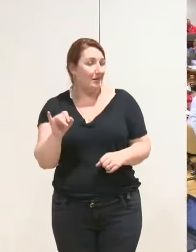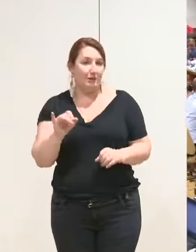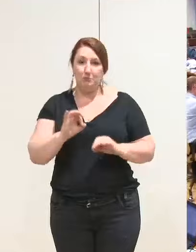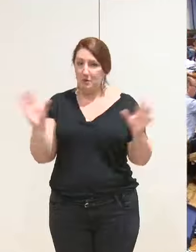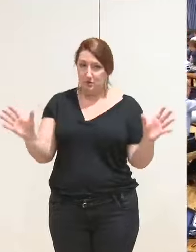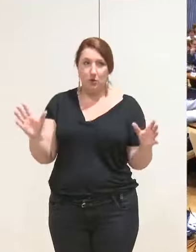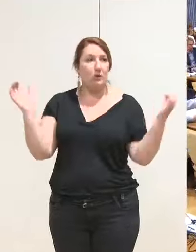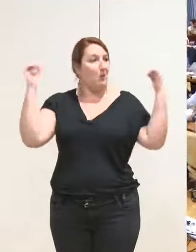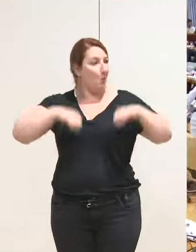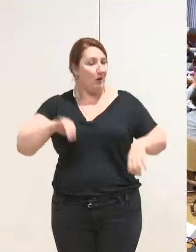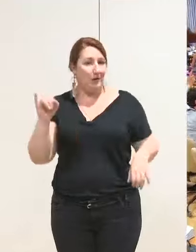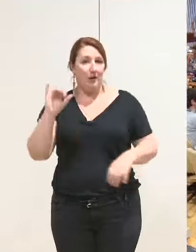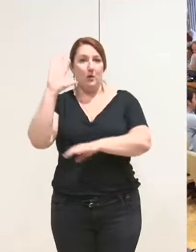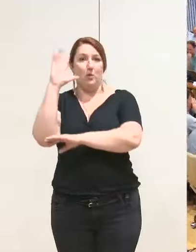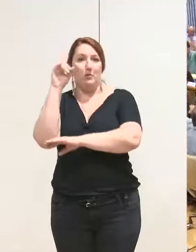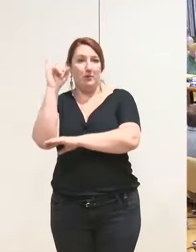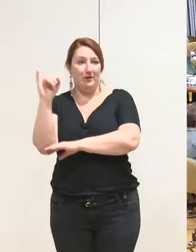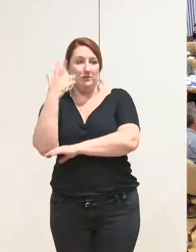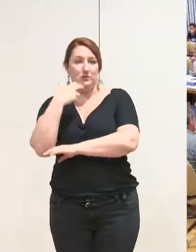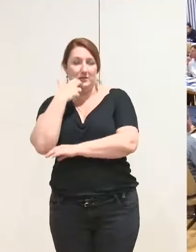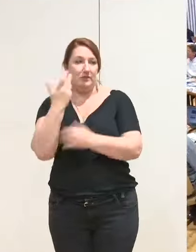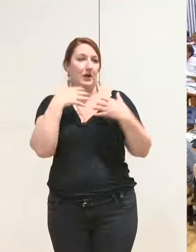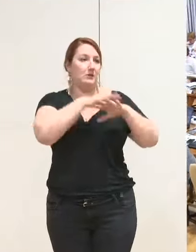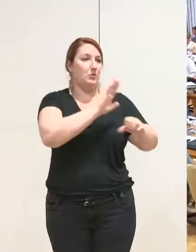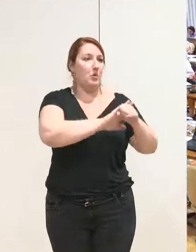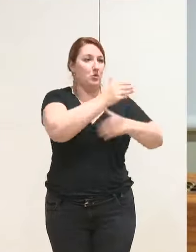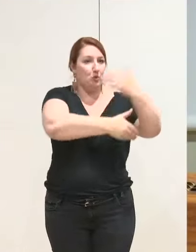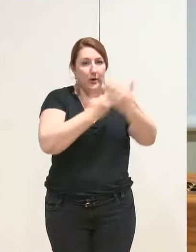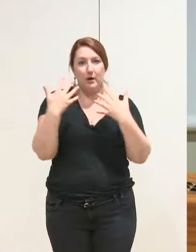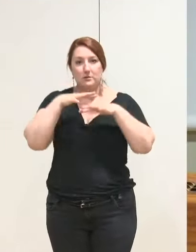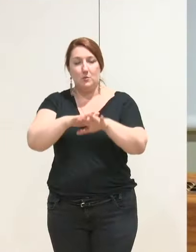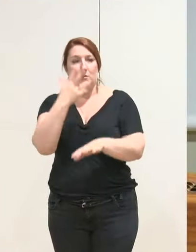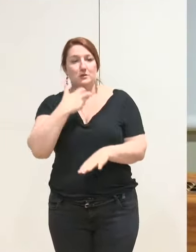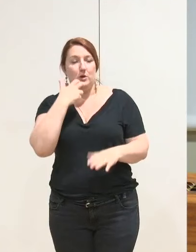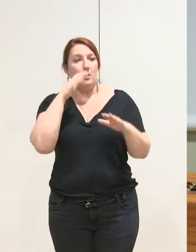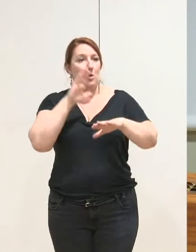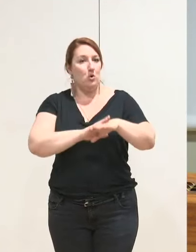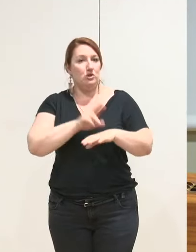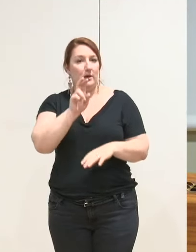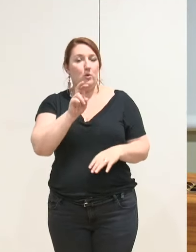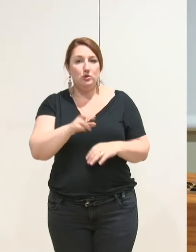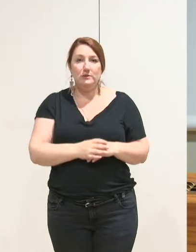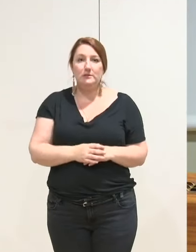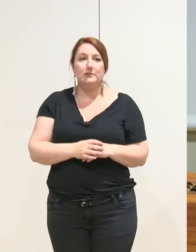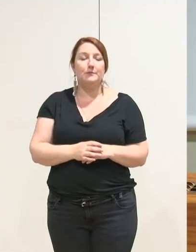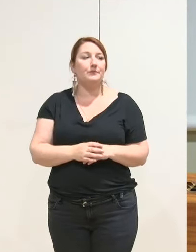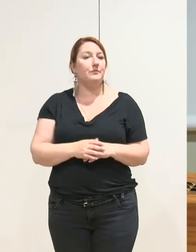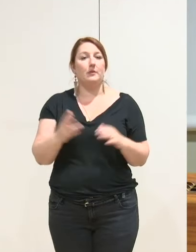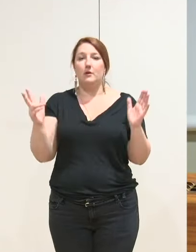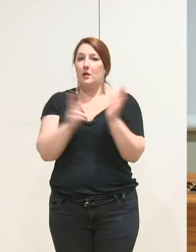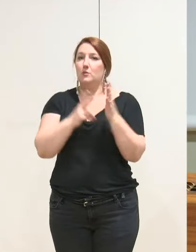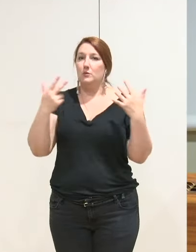pour udi umpudi société civile rassemblement de gauche et de progrès rassemblement citoyen de la gauche et écologistes délibération